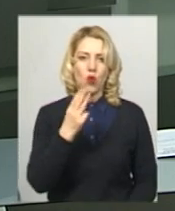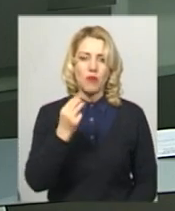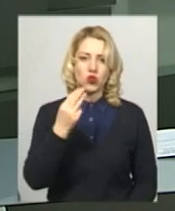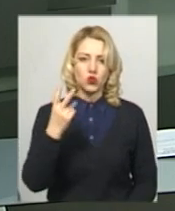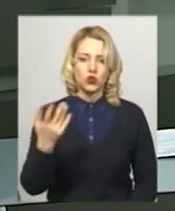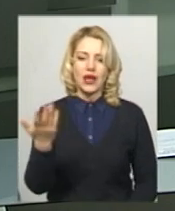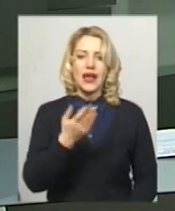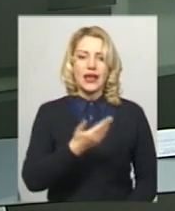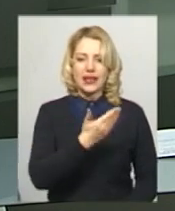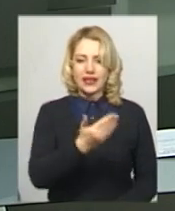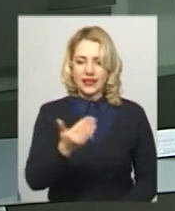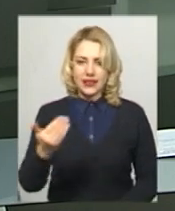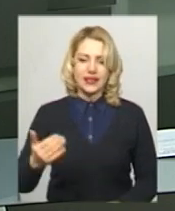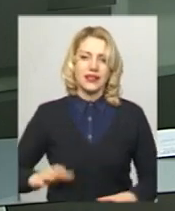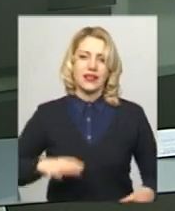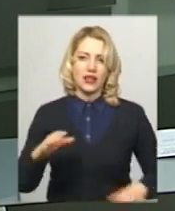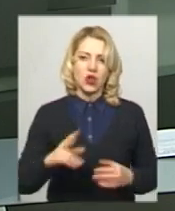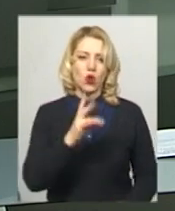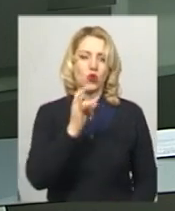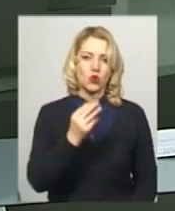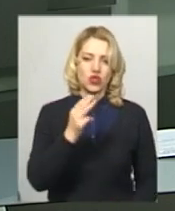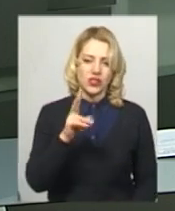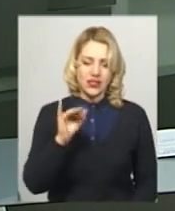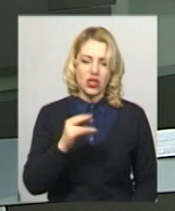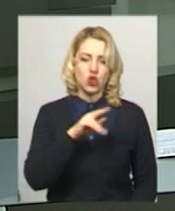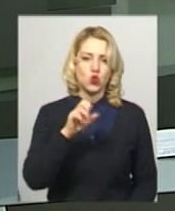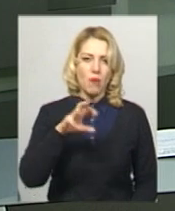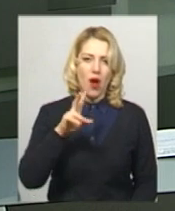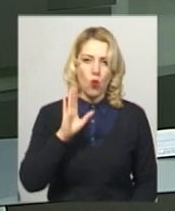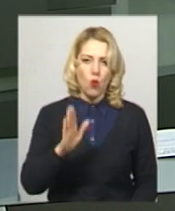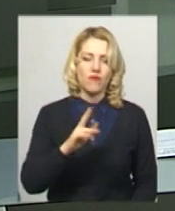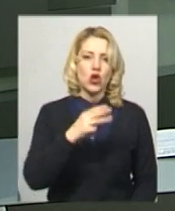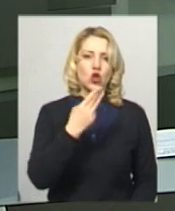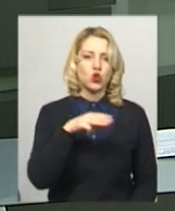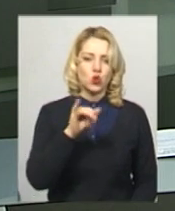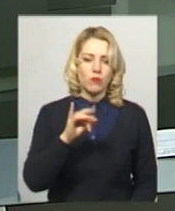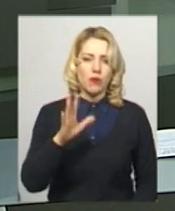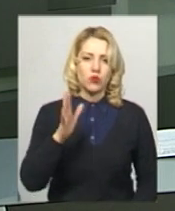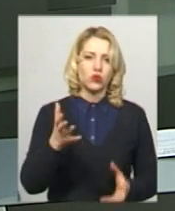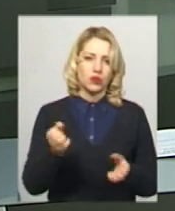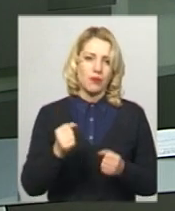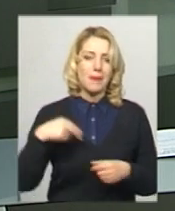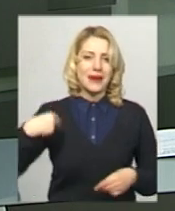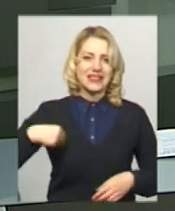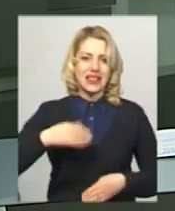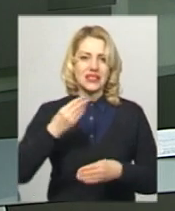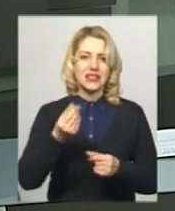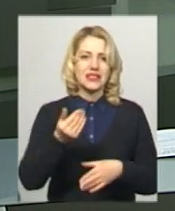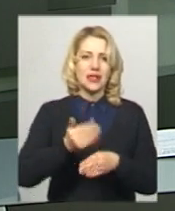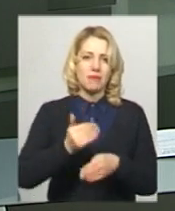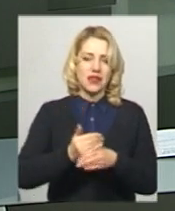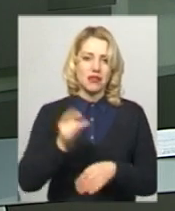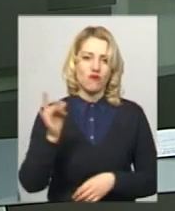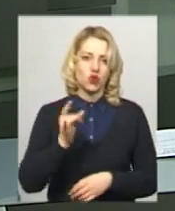та їхні тренери Вадим Крушинський, Андрій Чумаков та Олег Штурбабін отримуватимуть президентські стипендії в розмірі 5 тисяч